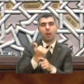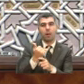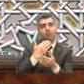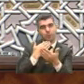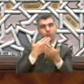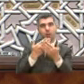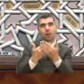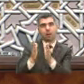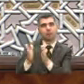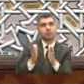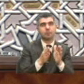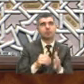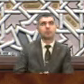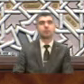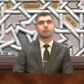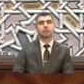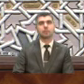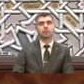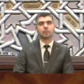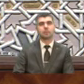سيدة النائبة المحترمة.